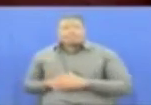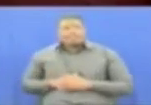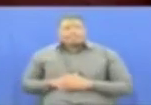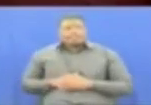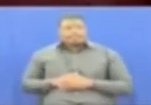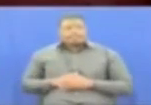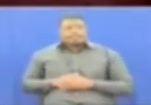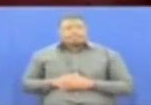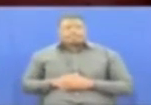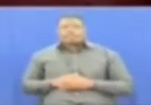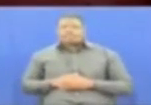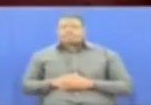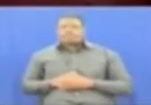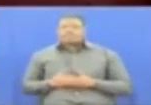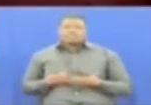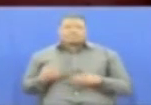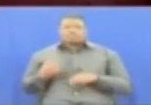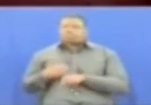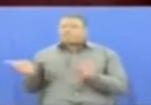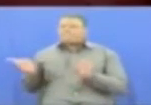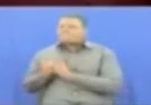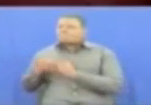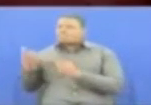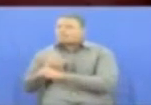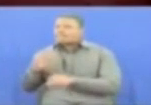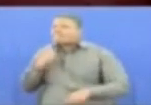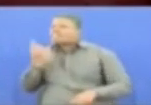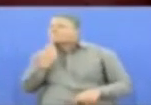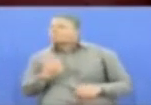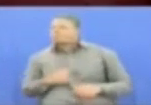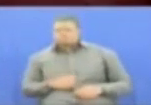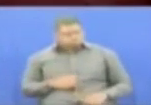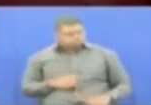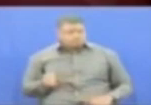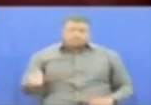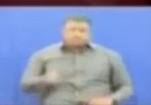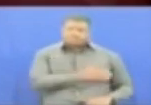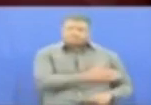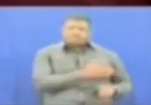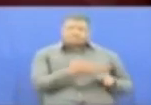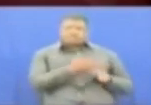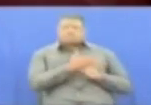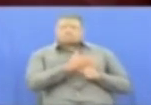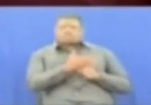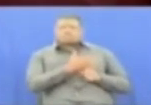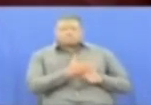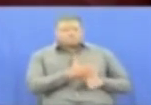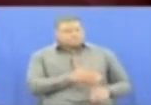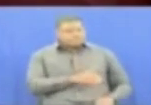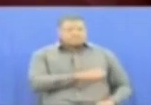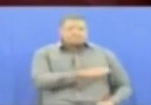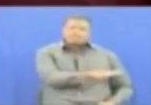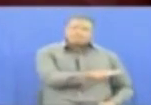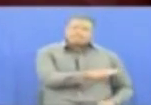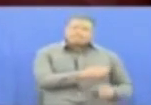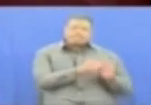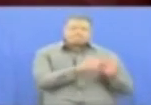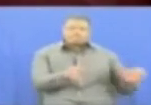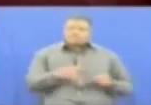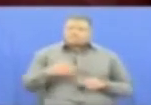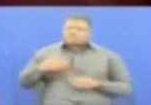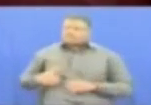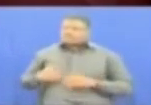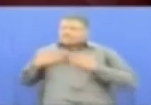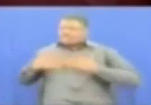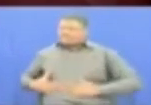wala halina shida sana. Kuhusu masuala ya ushauri wa package mahususi, bajeti ya afya na utekelezaji